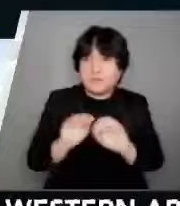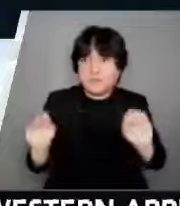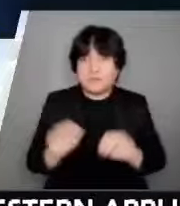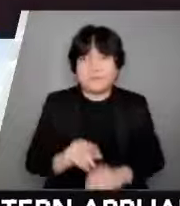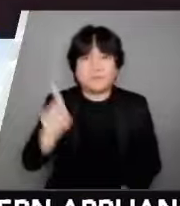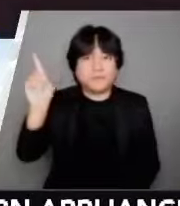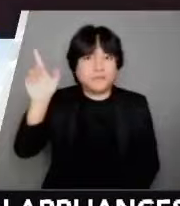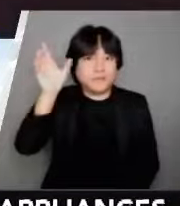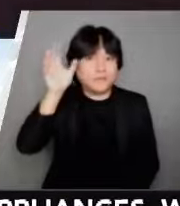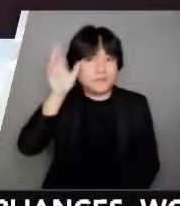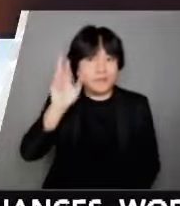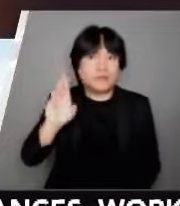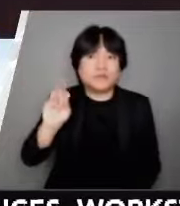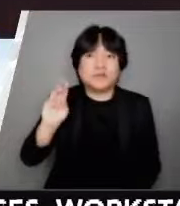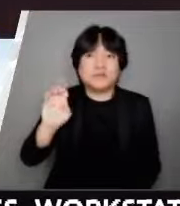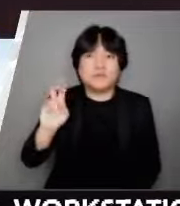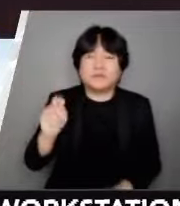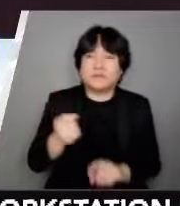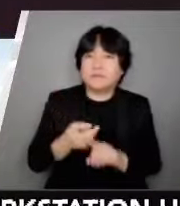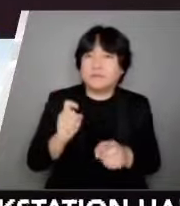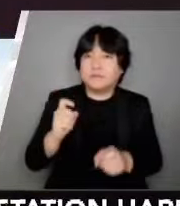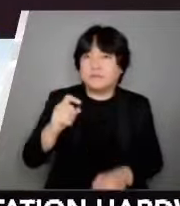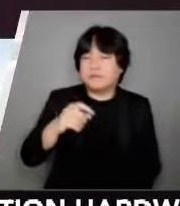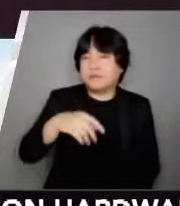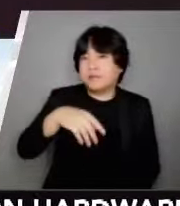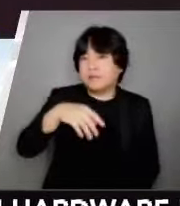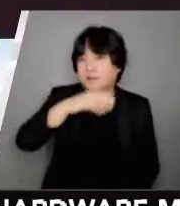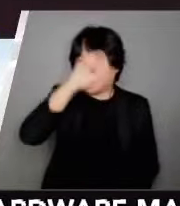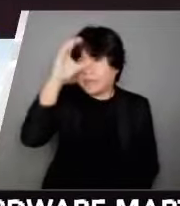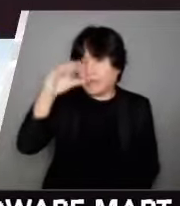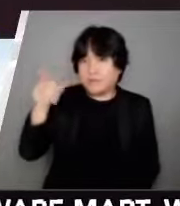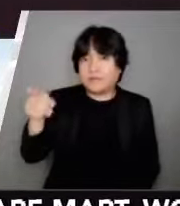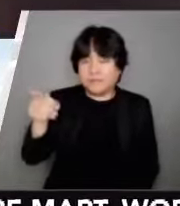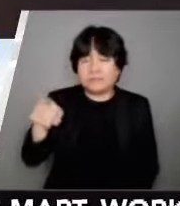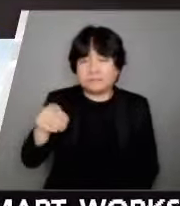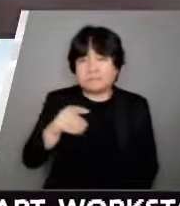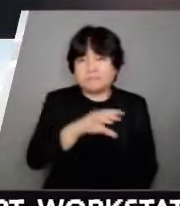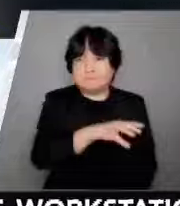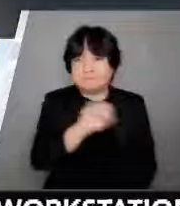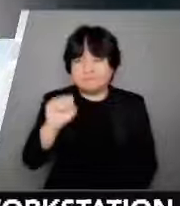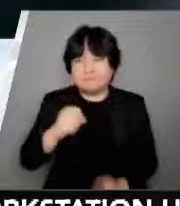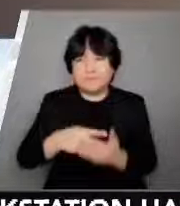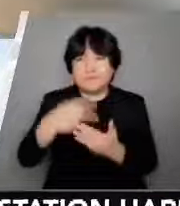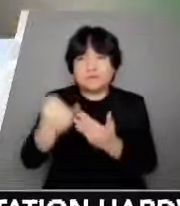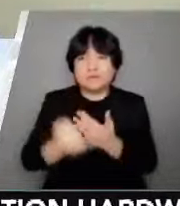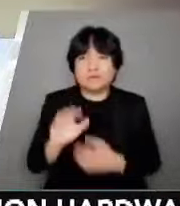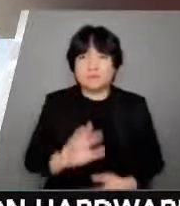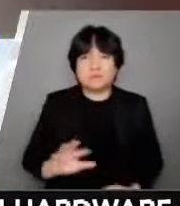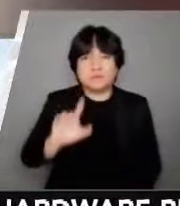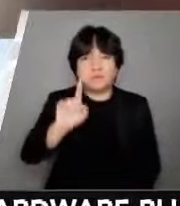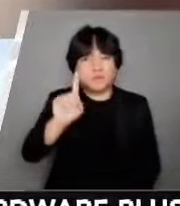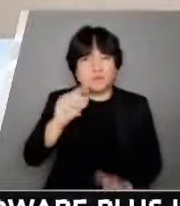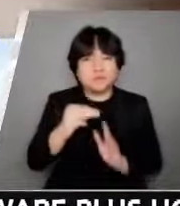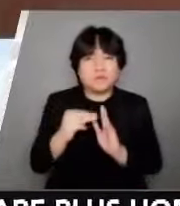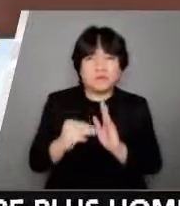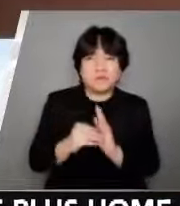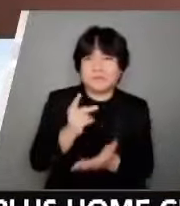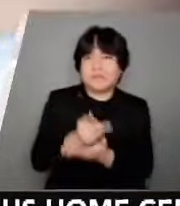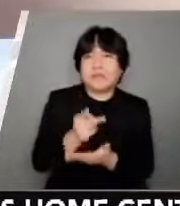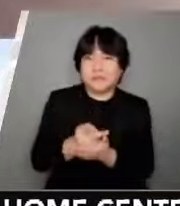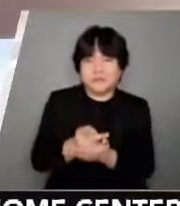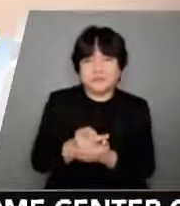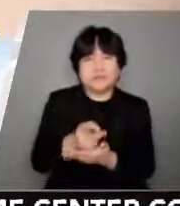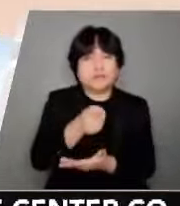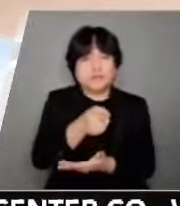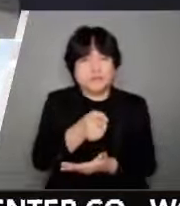Cainta na nasubukan ng kanilang research project. Aabot raw sa 1 million pesos ang presyo ng ganyang prosthetic hand sa merkado.